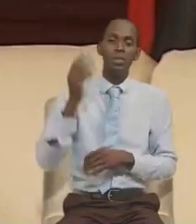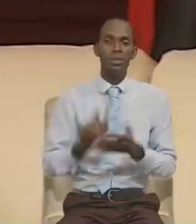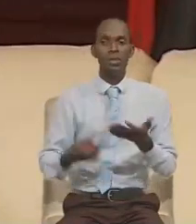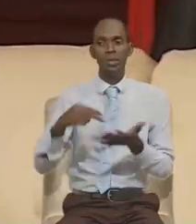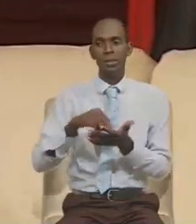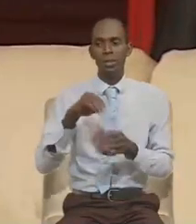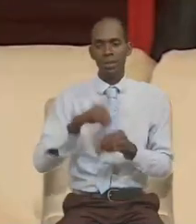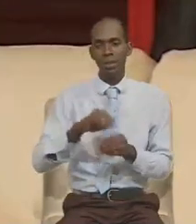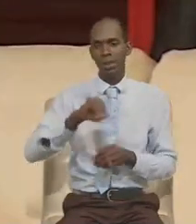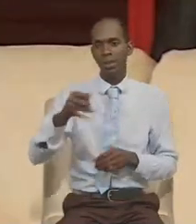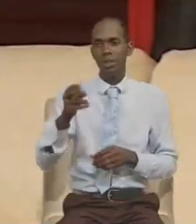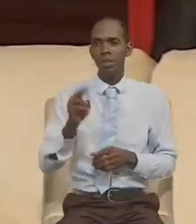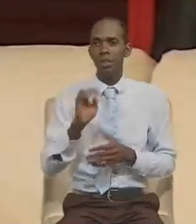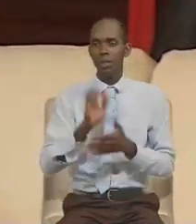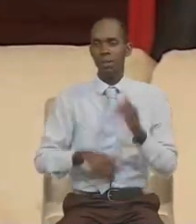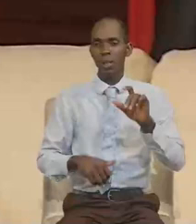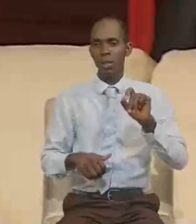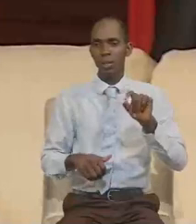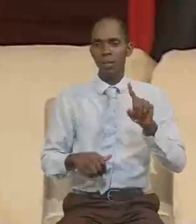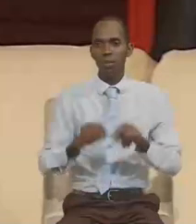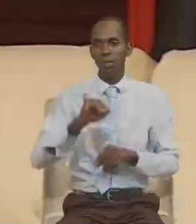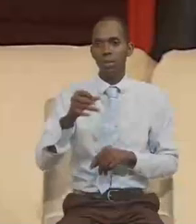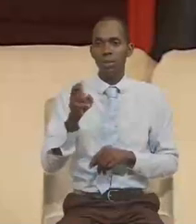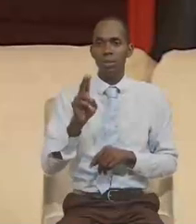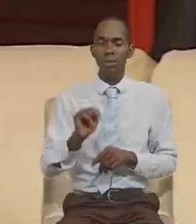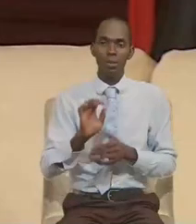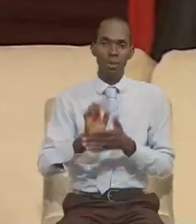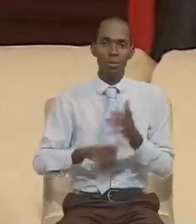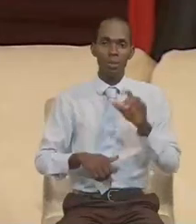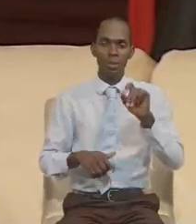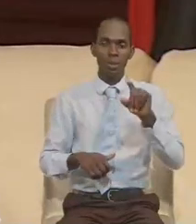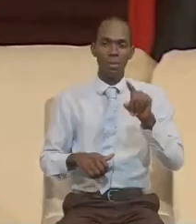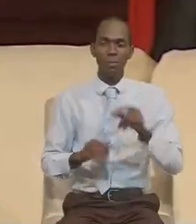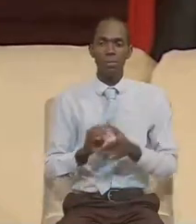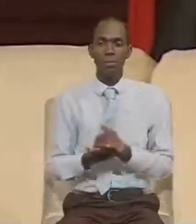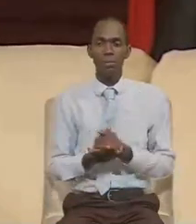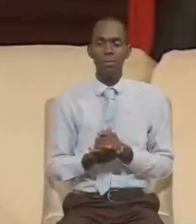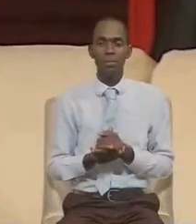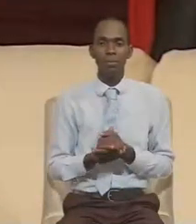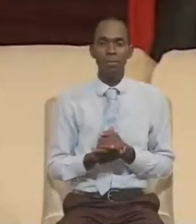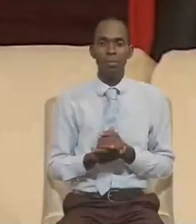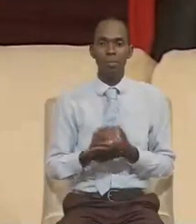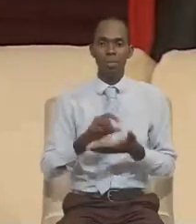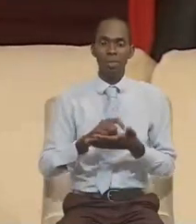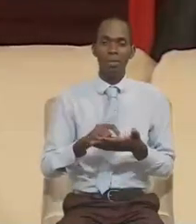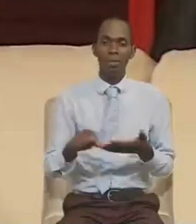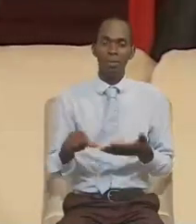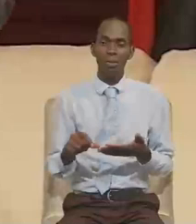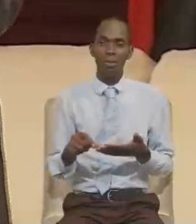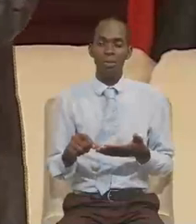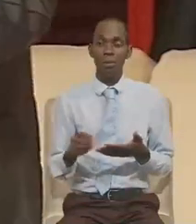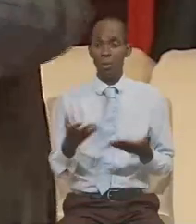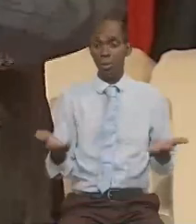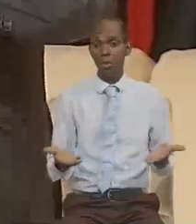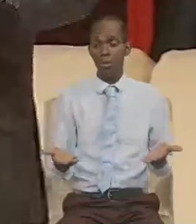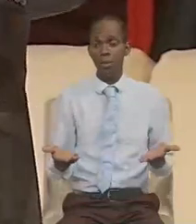au chapitre 11. Jean, chapitre 11. Voici